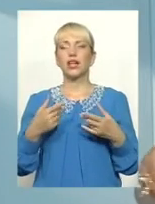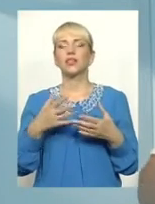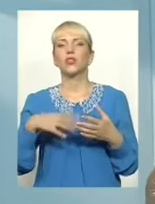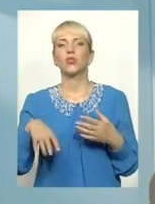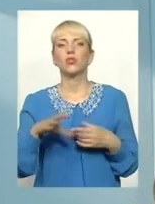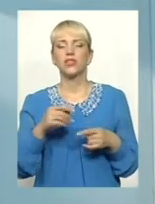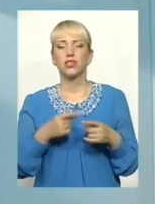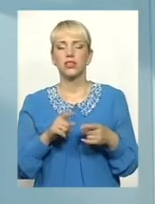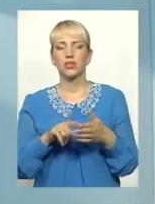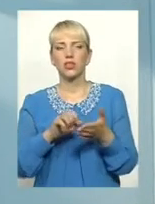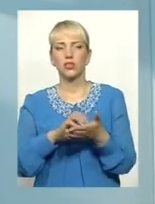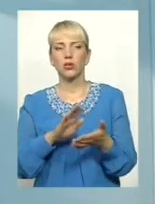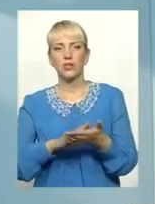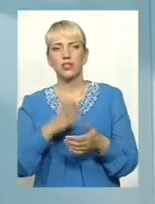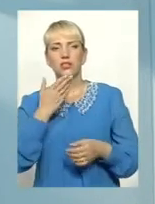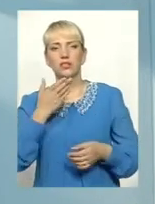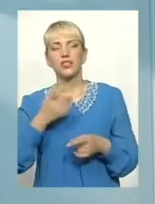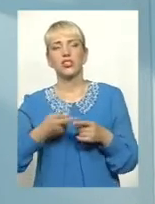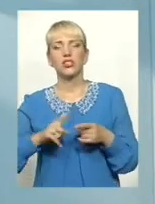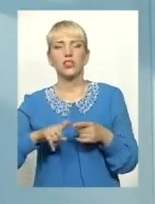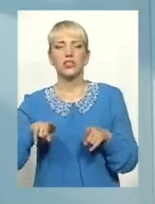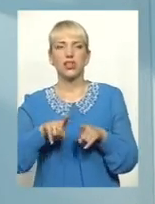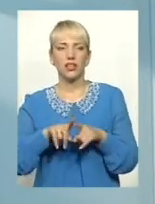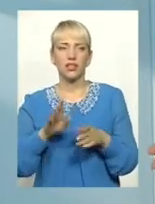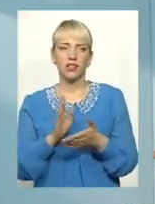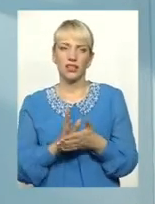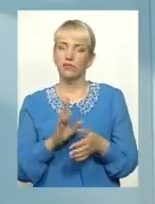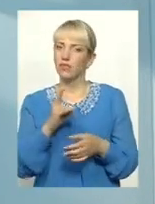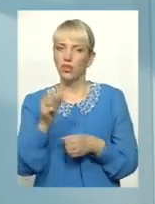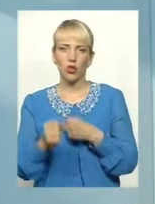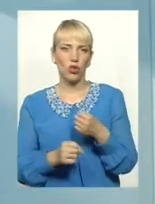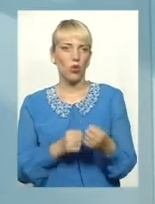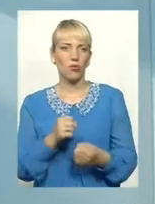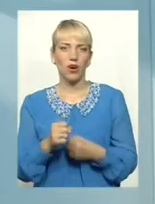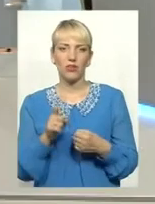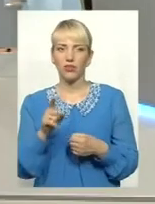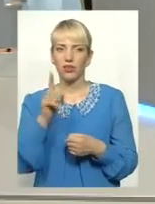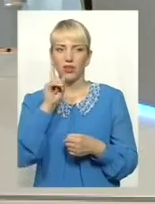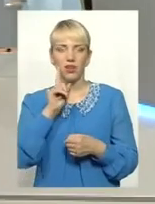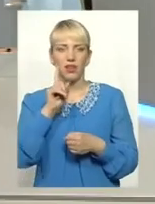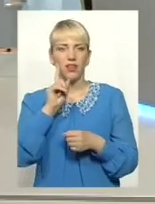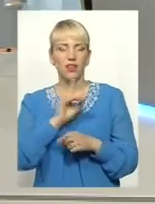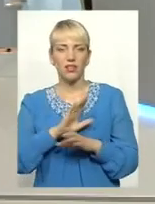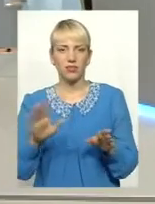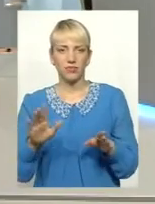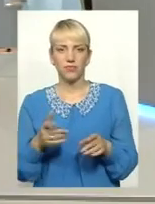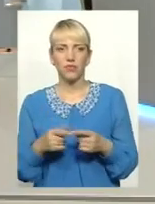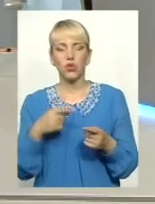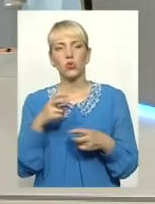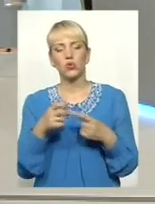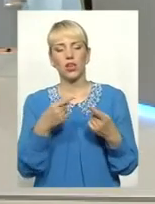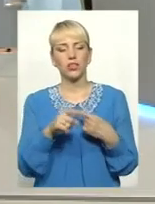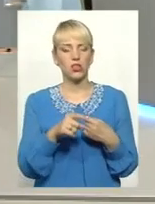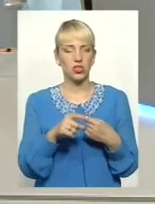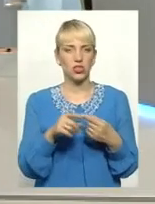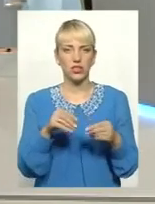цих дописах, звітах, чи це воно так є. Ні, туди добратися неможливо. Шукають зараз альтернативно ще кілька ділянок. А потім виявиться, що